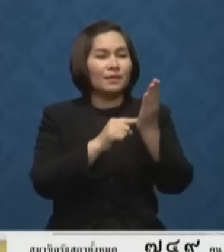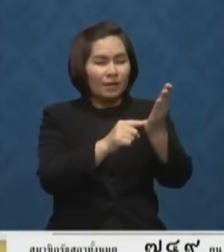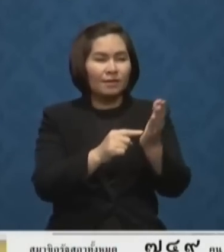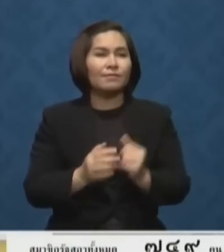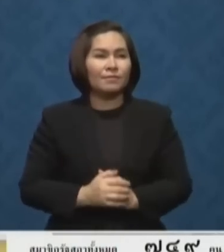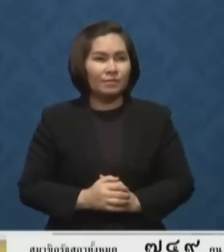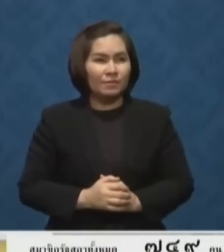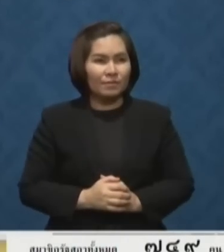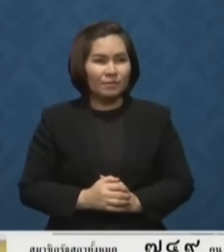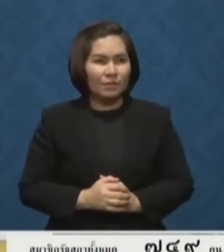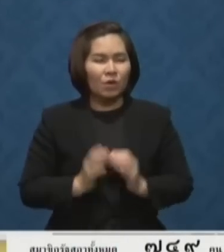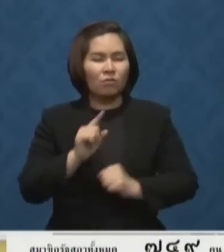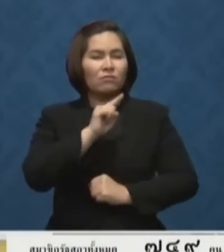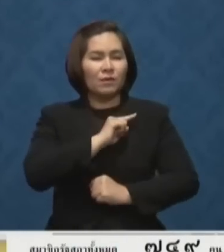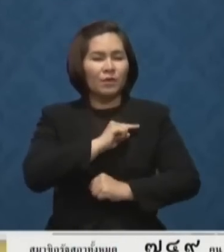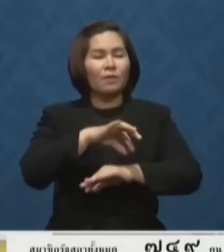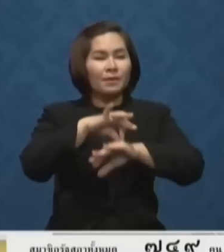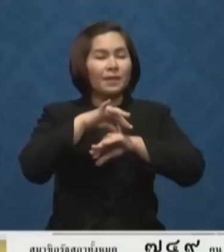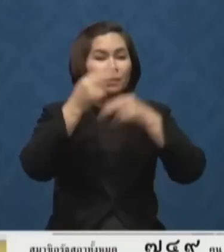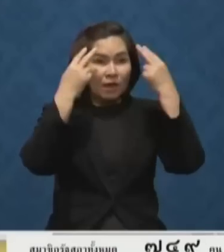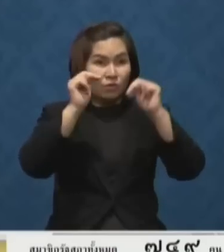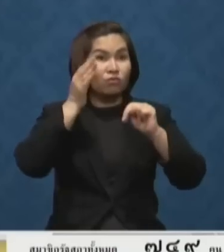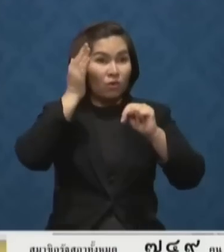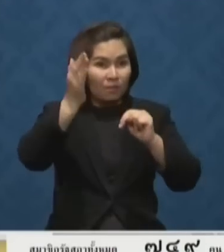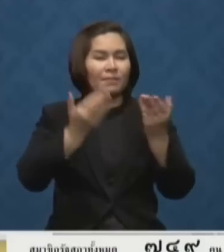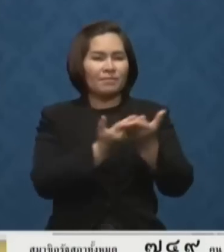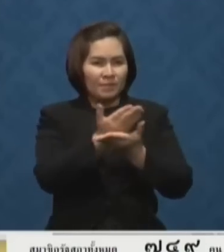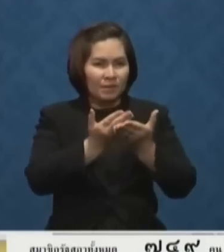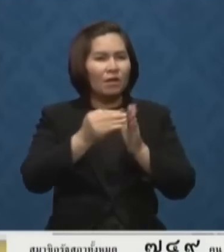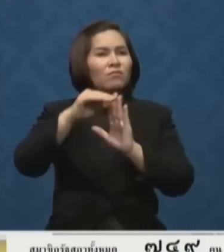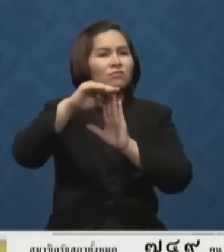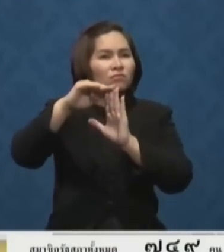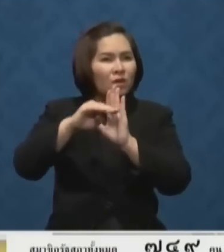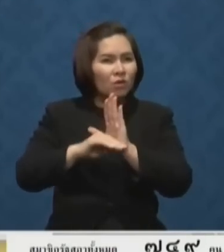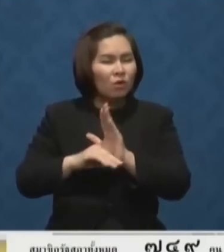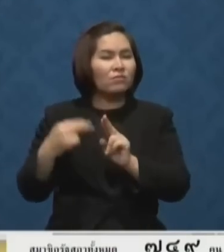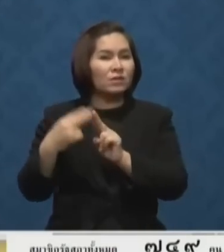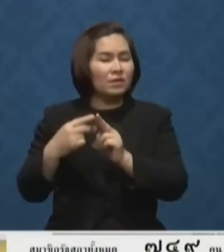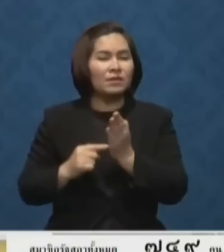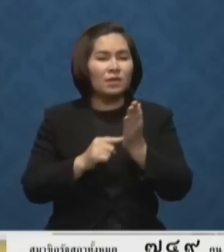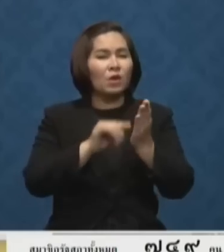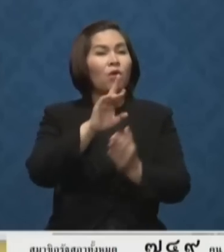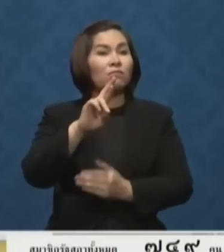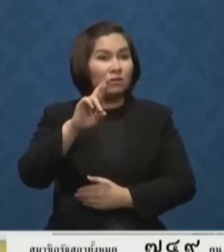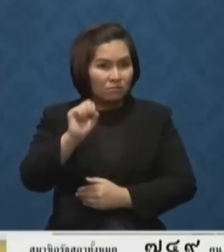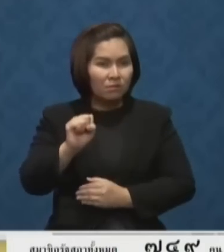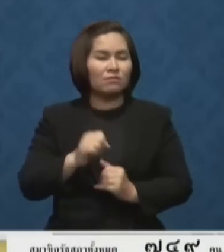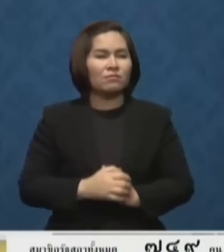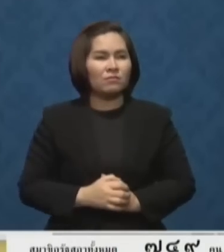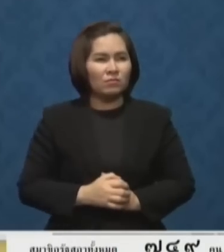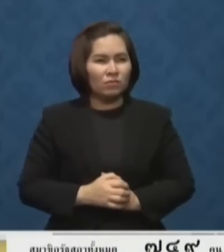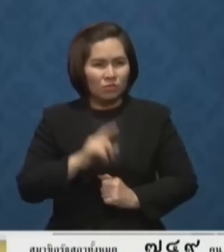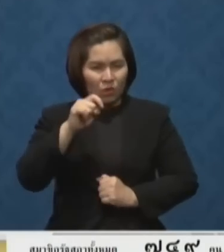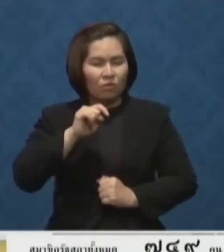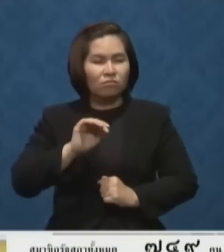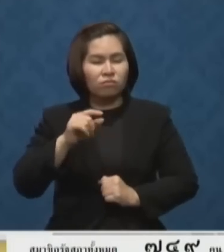บุคคลผู้จะขึ้นดำรงตำแ่งนายกรัฐมนตรีกระโรณการอยู่ในขั้นตอนห่สภาของรัฐบัility-ี่จะต้องให้